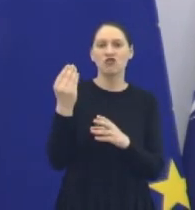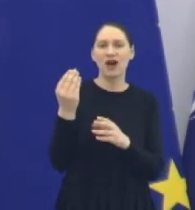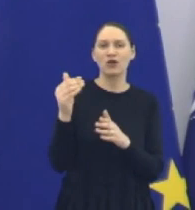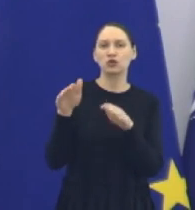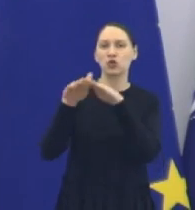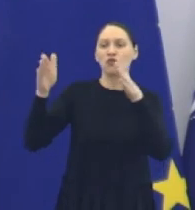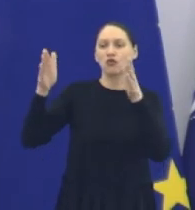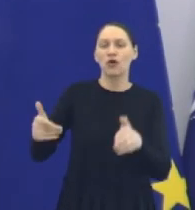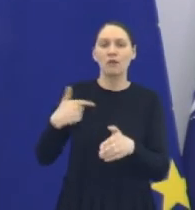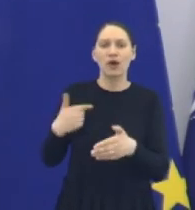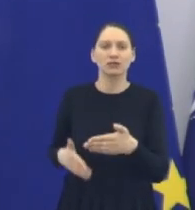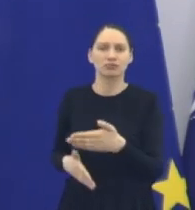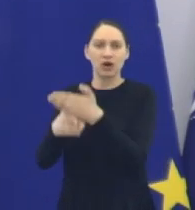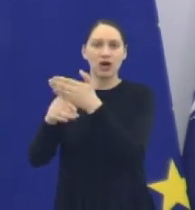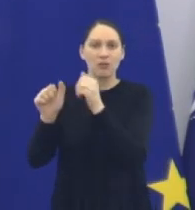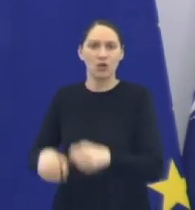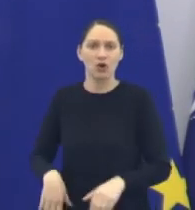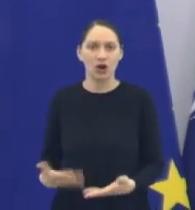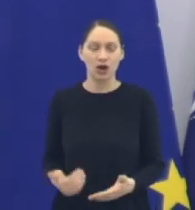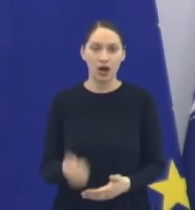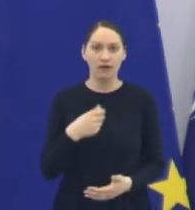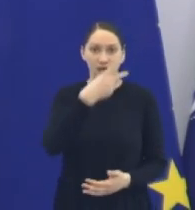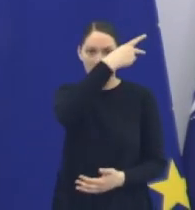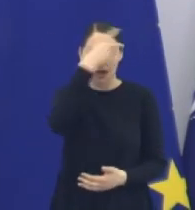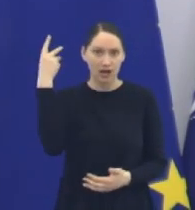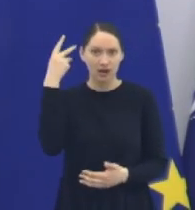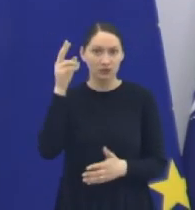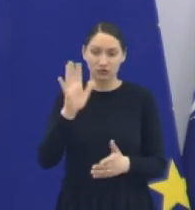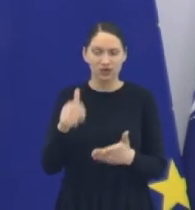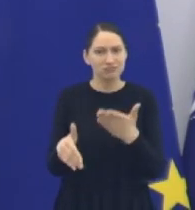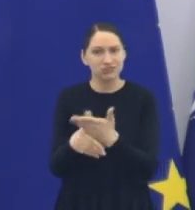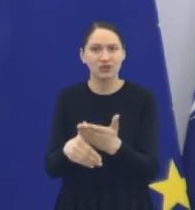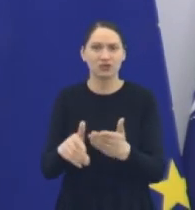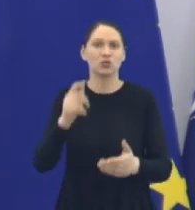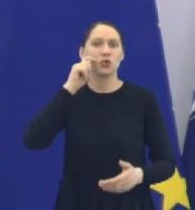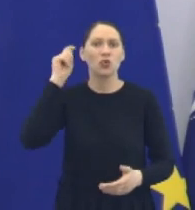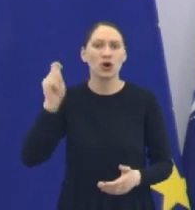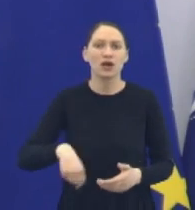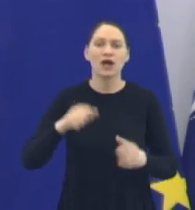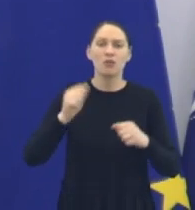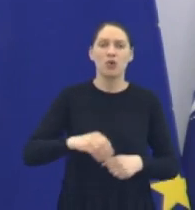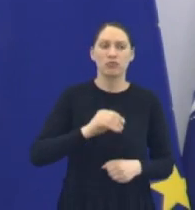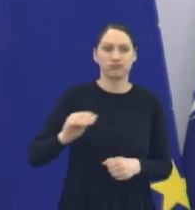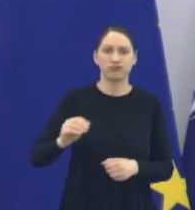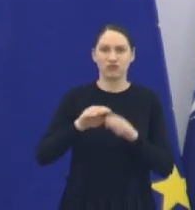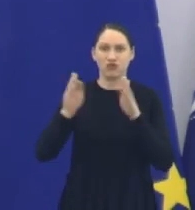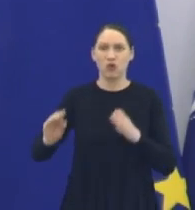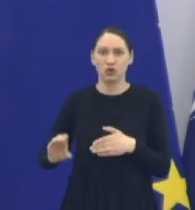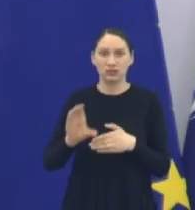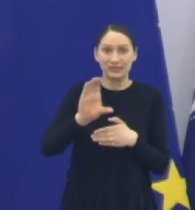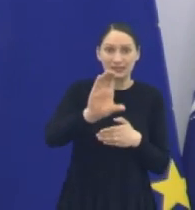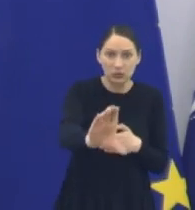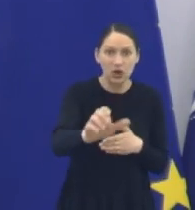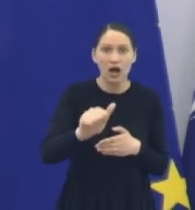galėtų pačiu artimiausiu metu disponuoti lėšomis, jų tikrai yra nemažai reikalingų, kad